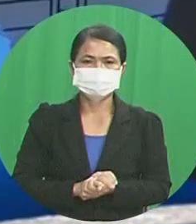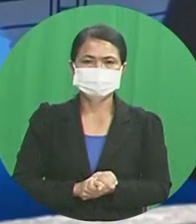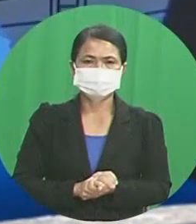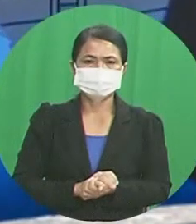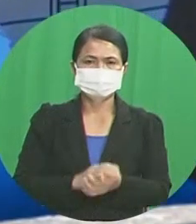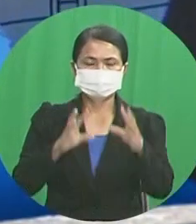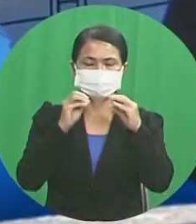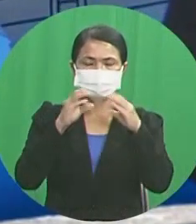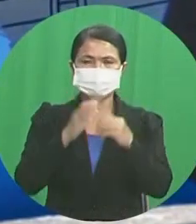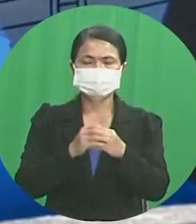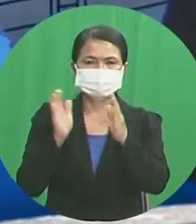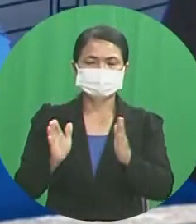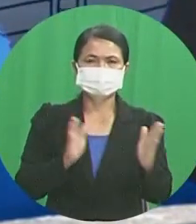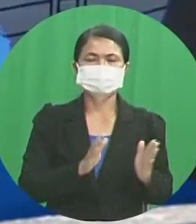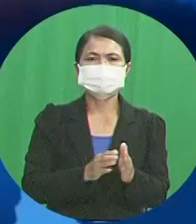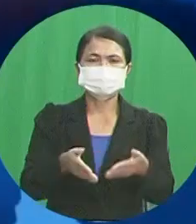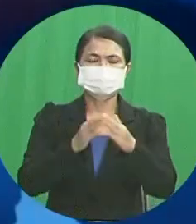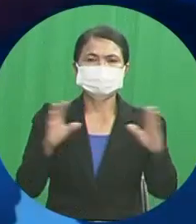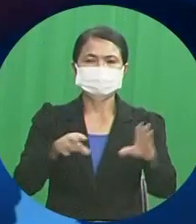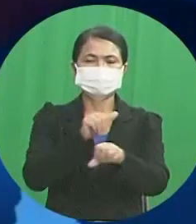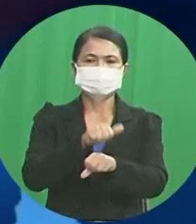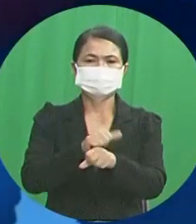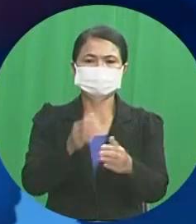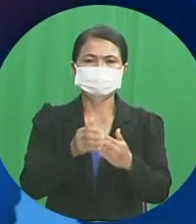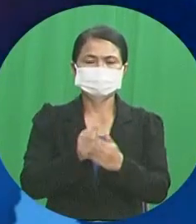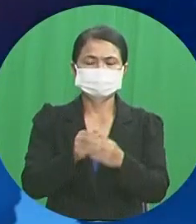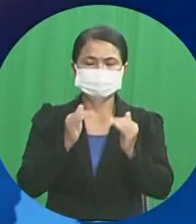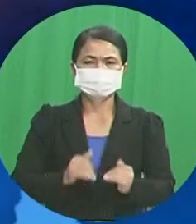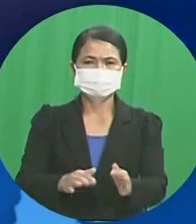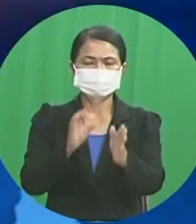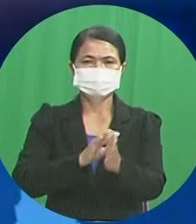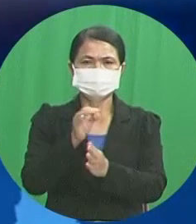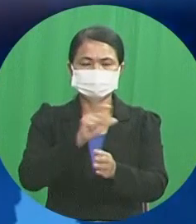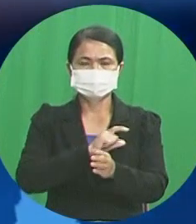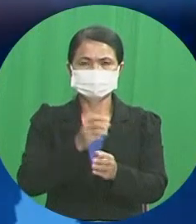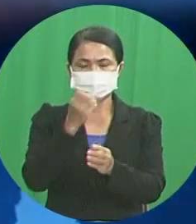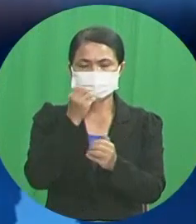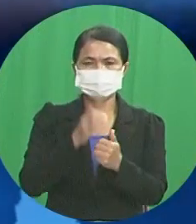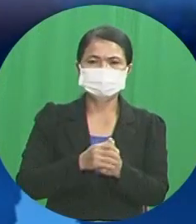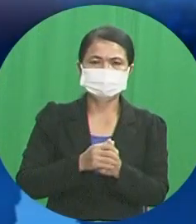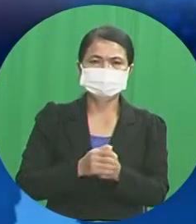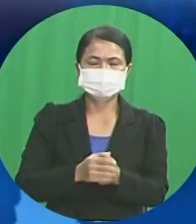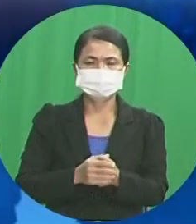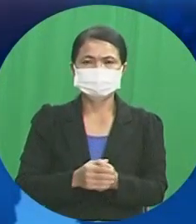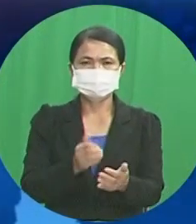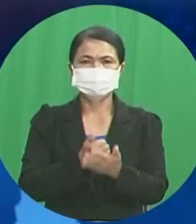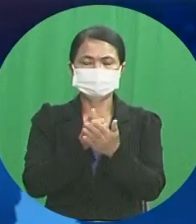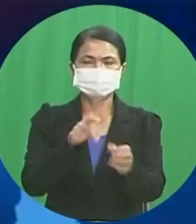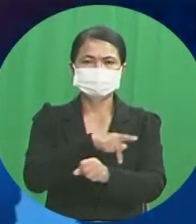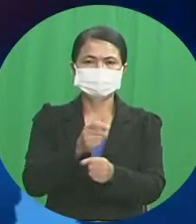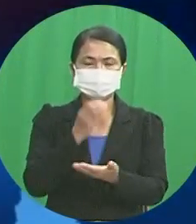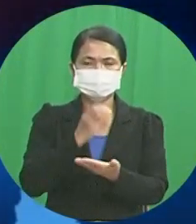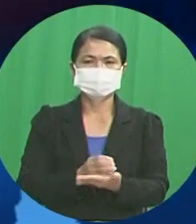កិច្ចប្រជុំស្ដីពីការរៀបចំបង្កើតក្រុមការងារដឹកនាំសម្របសម្រួលវិស័យសន្តិសុខស្បៀងនិងអាហារូបត្ថម្ភខេត្តតា